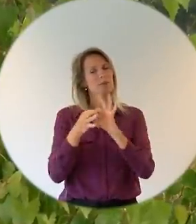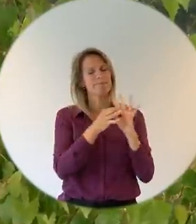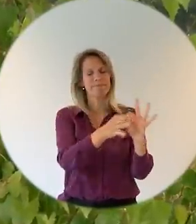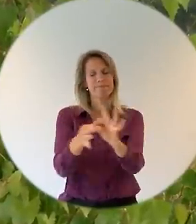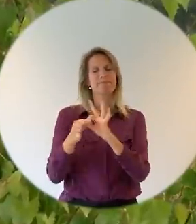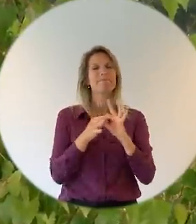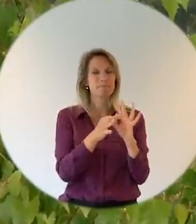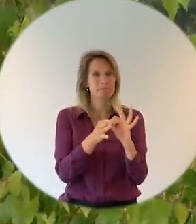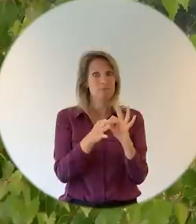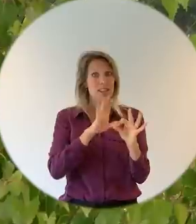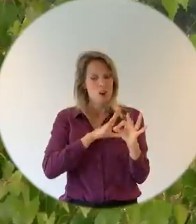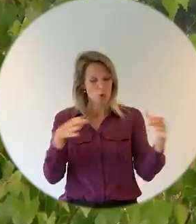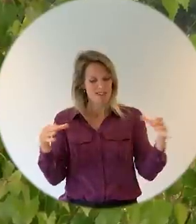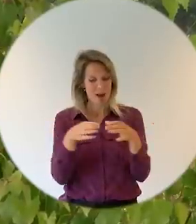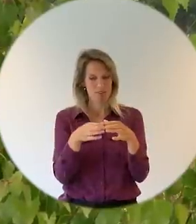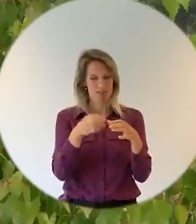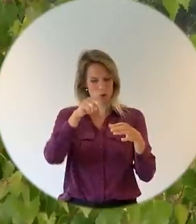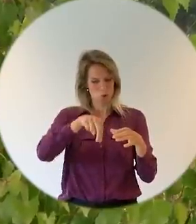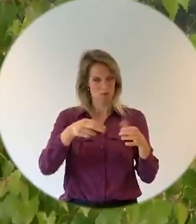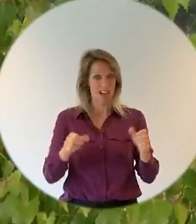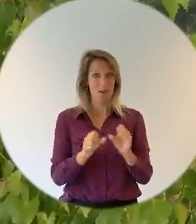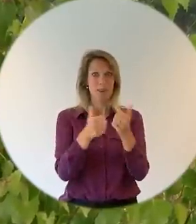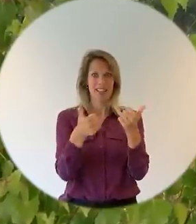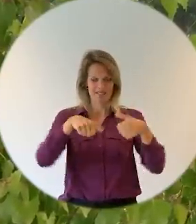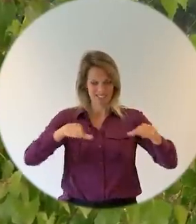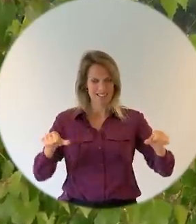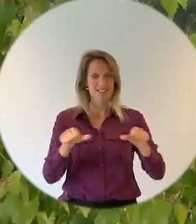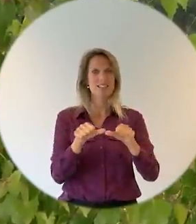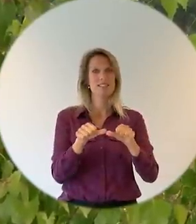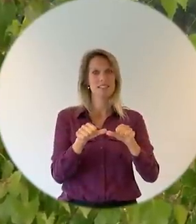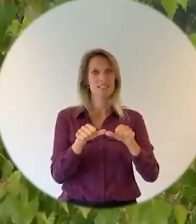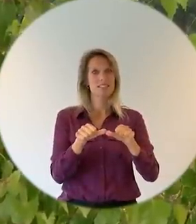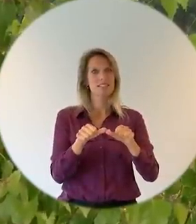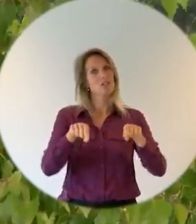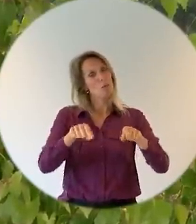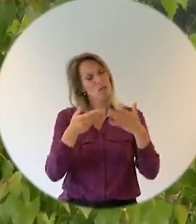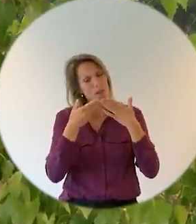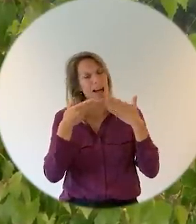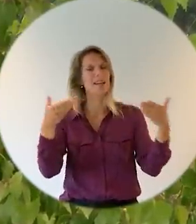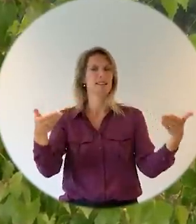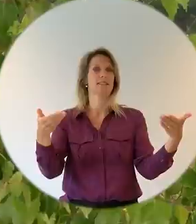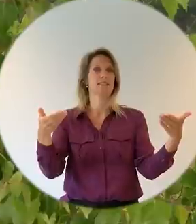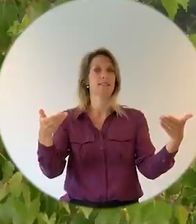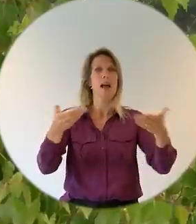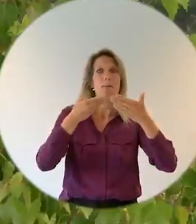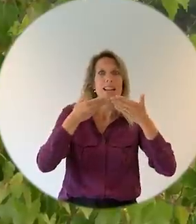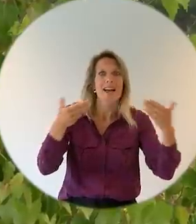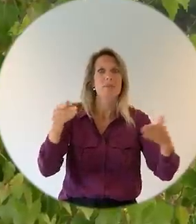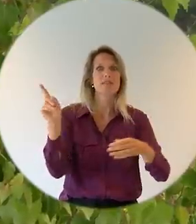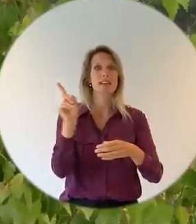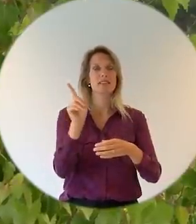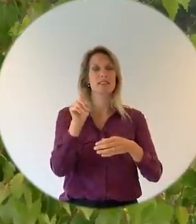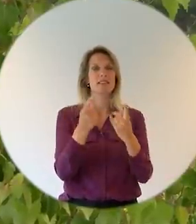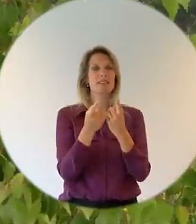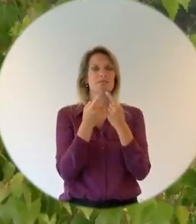En ook om samen aan het begin van deze dienst te belijden. En belijden dat is dat je het zegt met je mond,